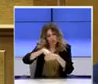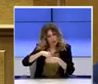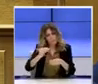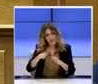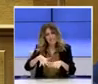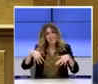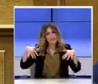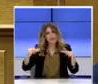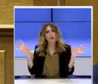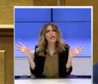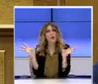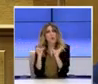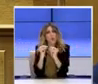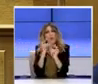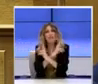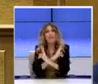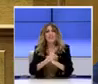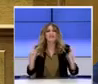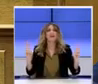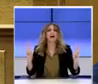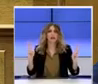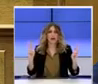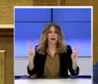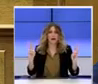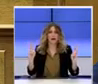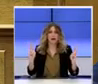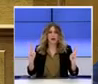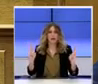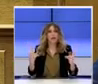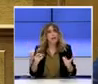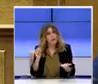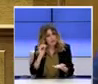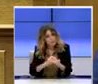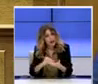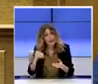λοιμοξιολόγων. Γιατί δεν τη συγκαλείτε, τι φοβάστε?